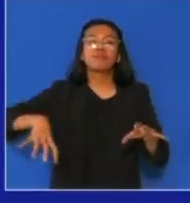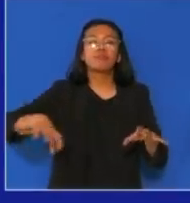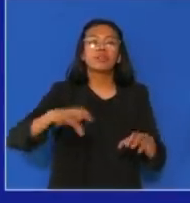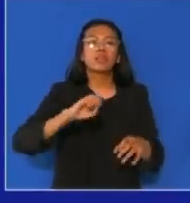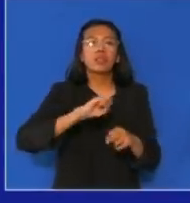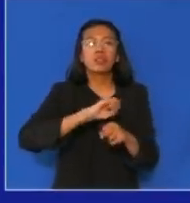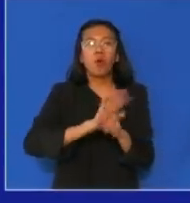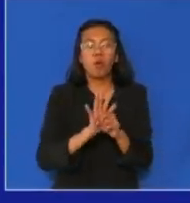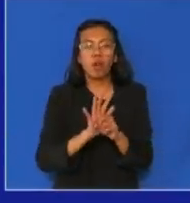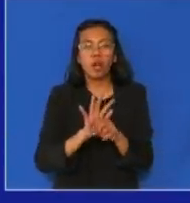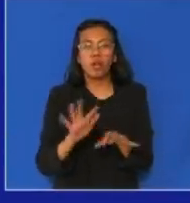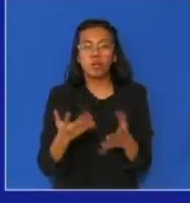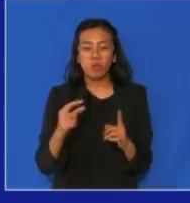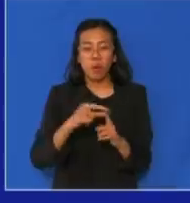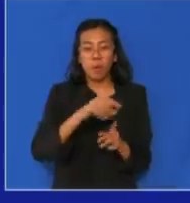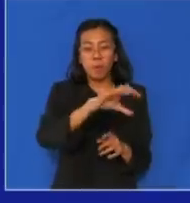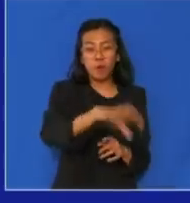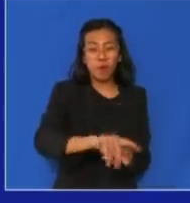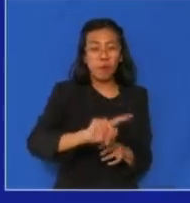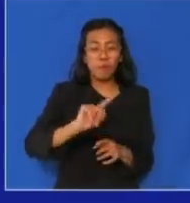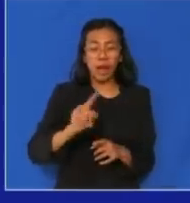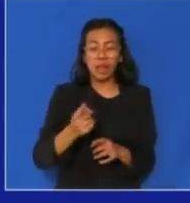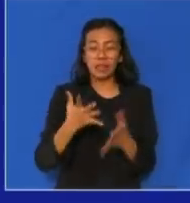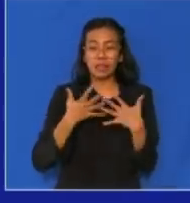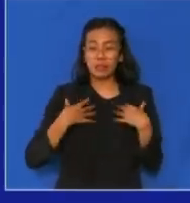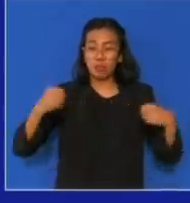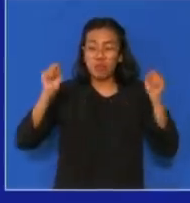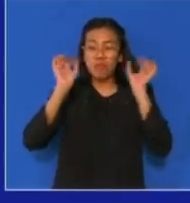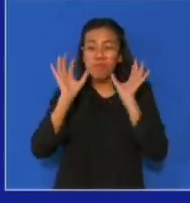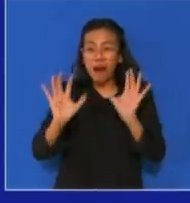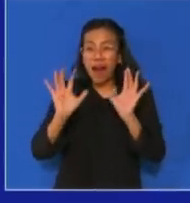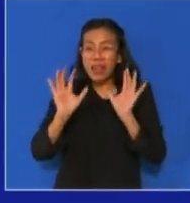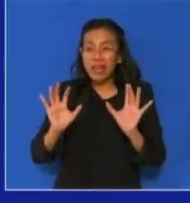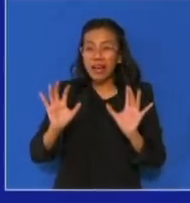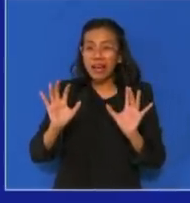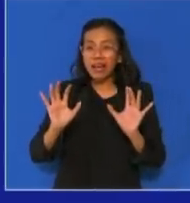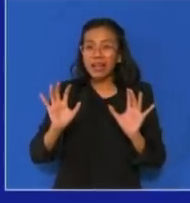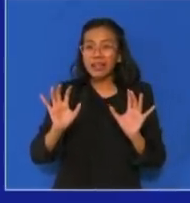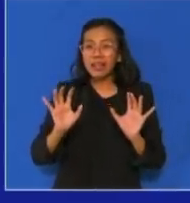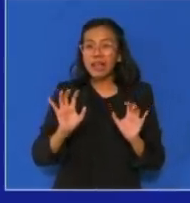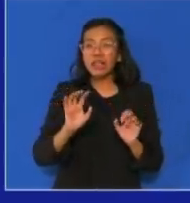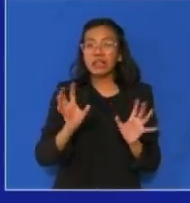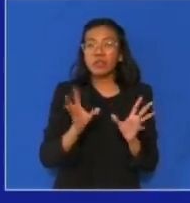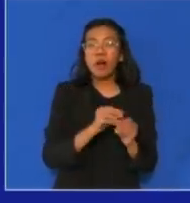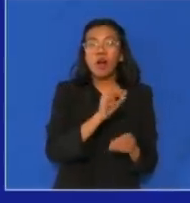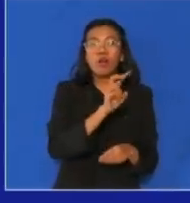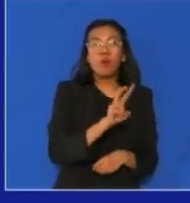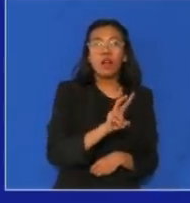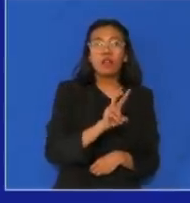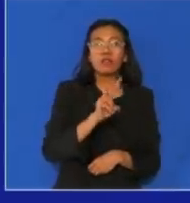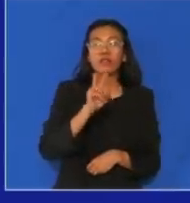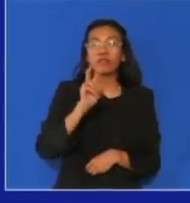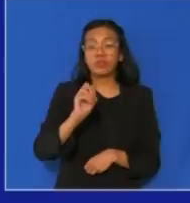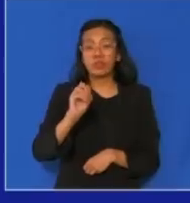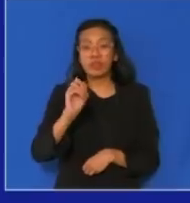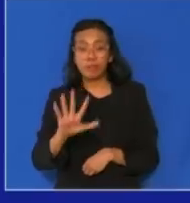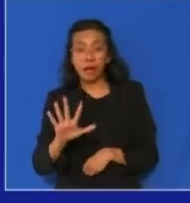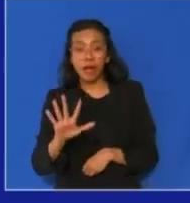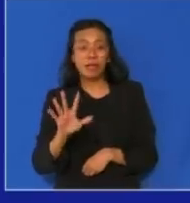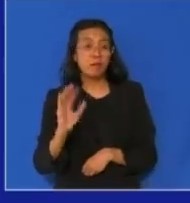di provinsi yang kemudian jumlah pasien sembuhnya cukup banyak kita bersyukur ada 205 di DKI